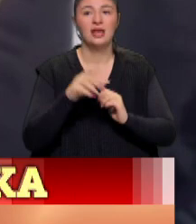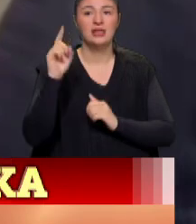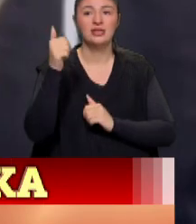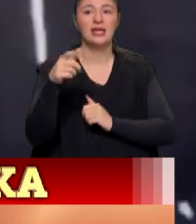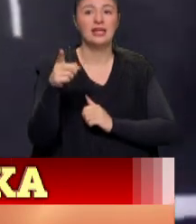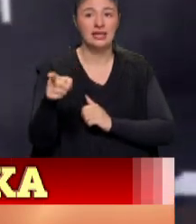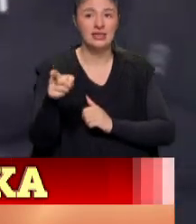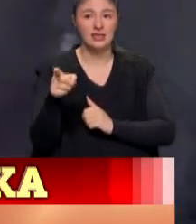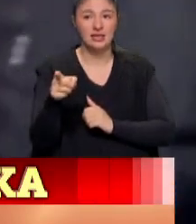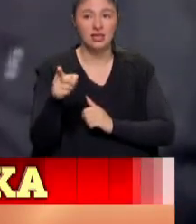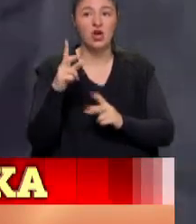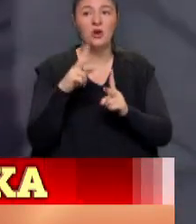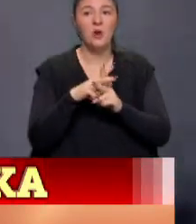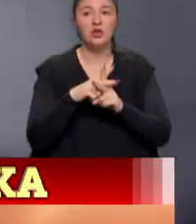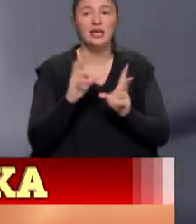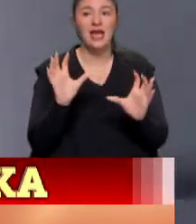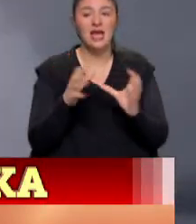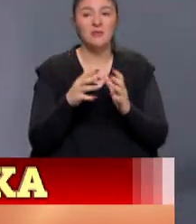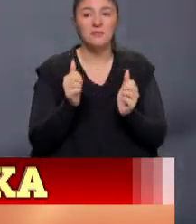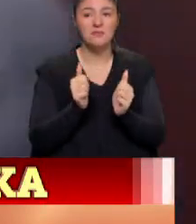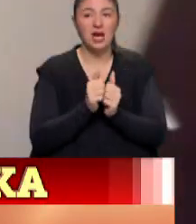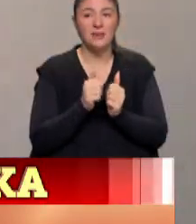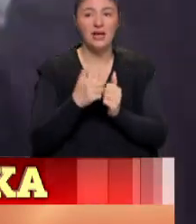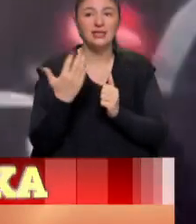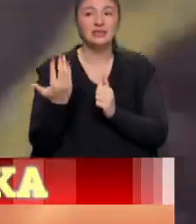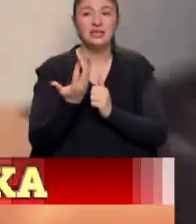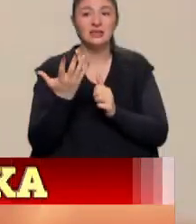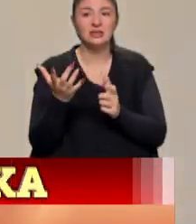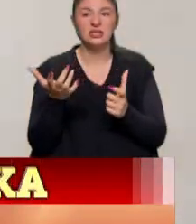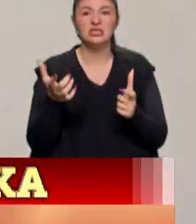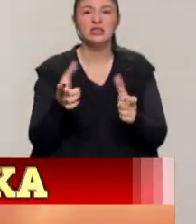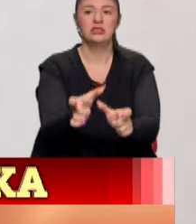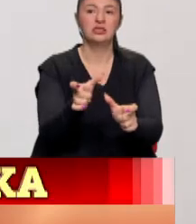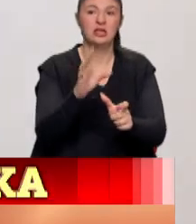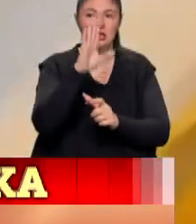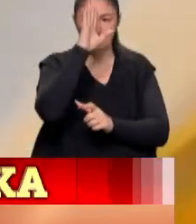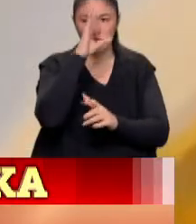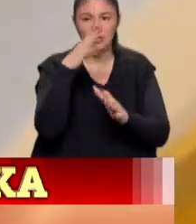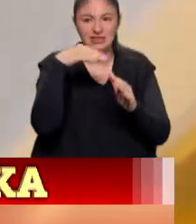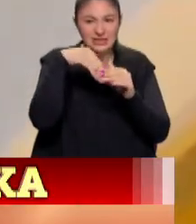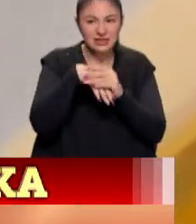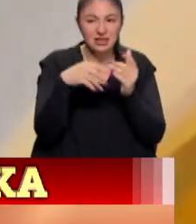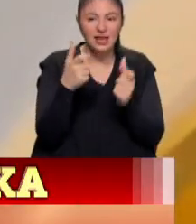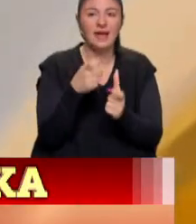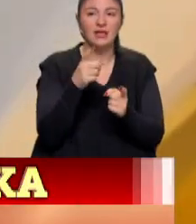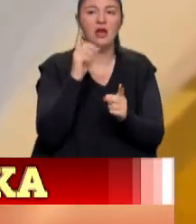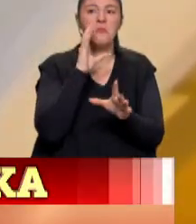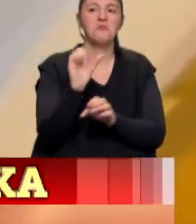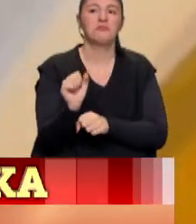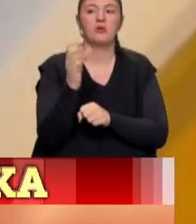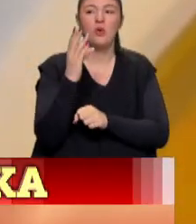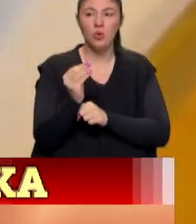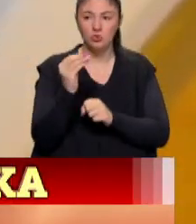o çete liderinin polis ekipleri tarafından nasıl kıskıvrak İstanbul'da saklandığı yerde